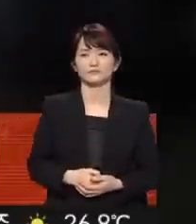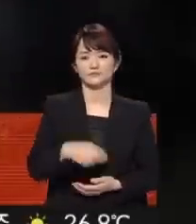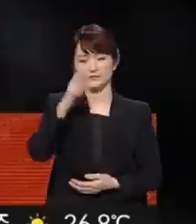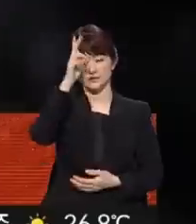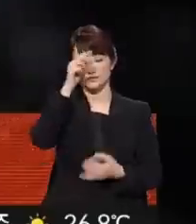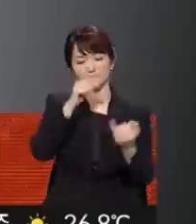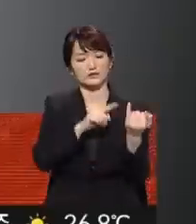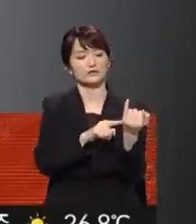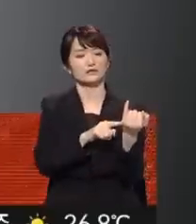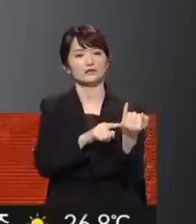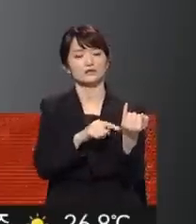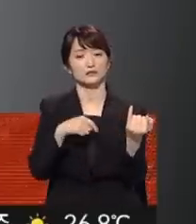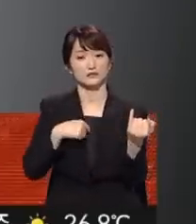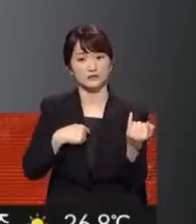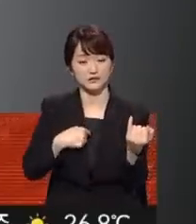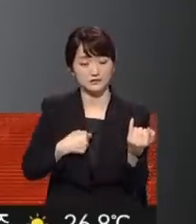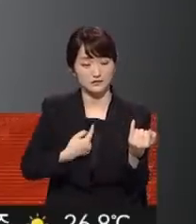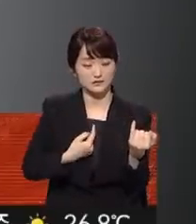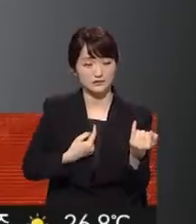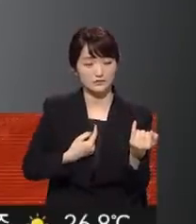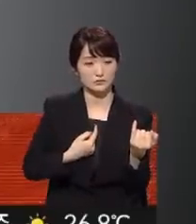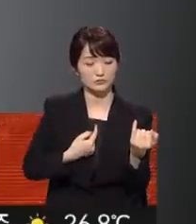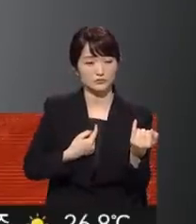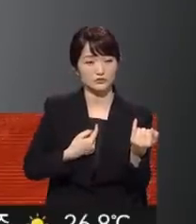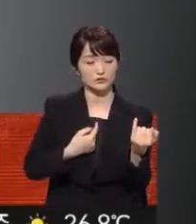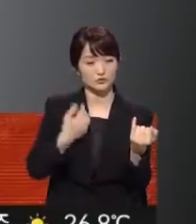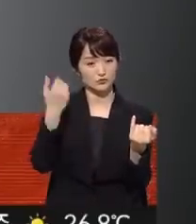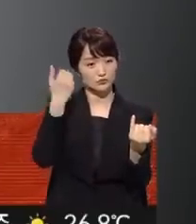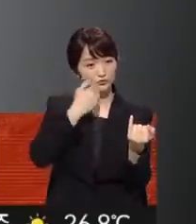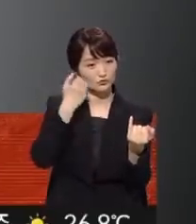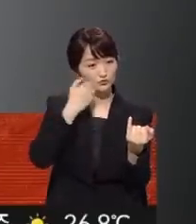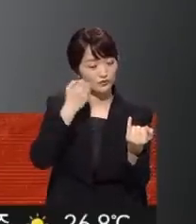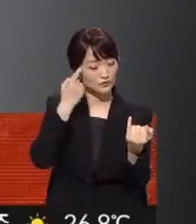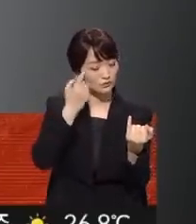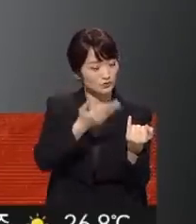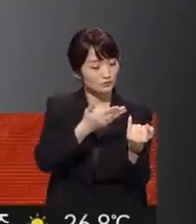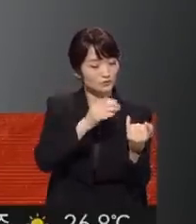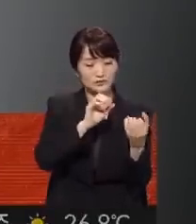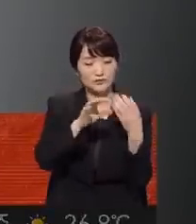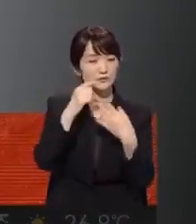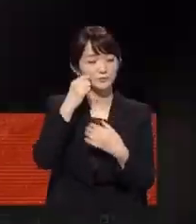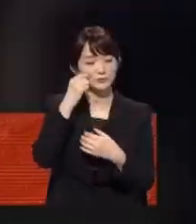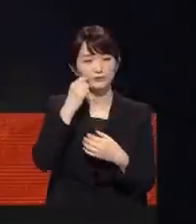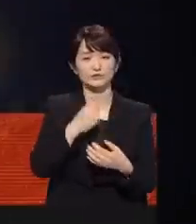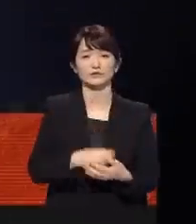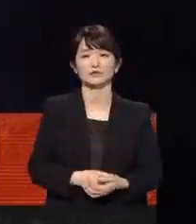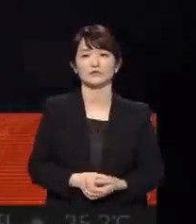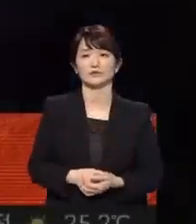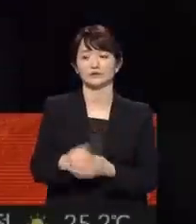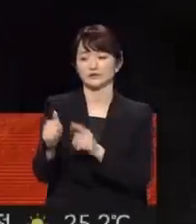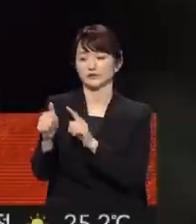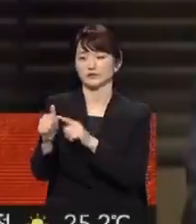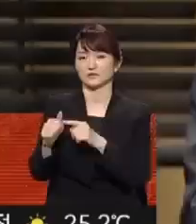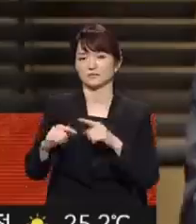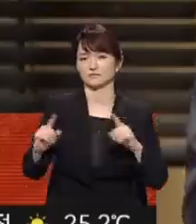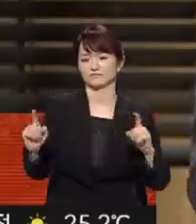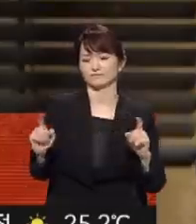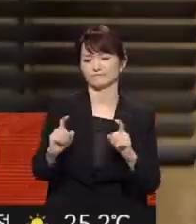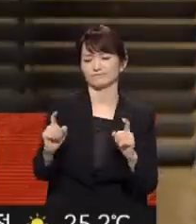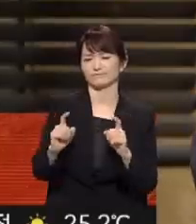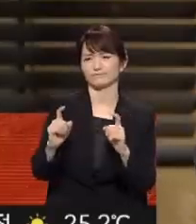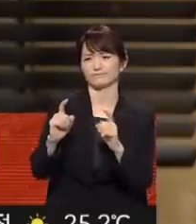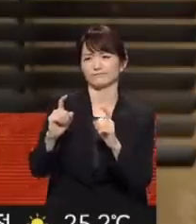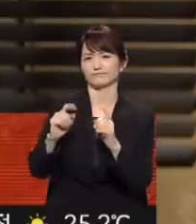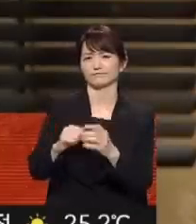여성한테 당신의 신원이나 이런 걸 물었는데 주치로 답은 못했고 다만 이 남성은 이 신랑의 가정에서 인대가 좀